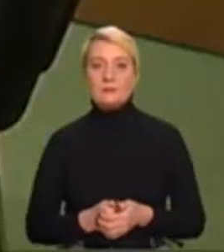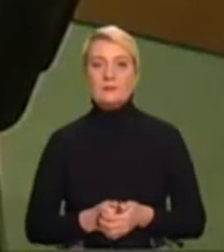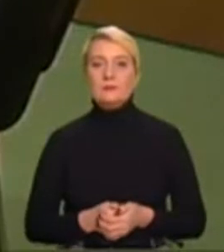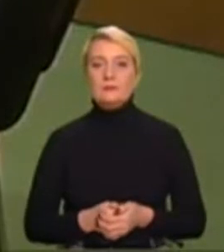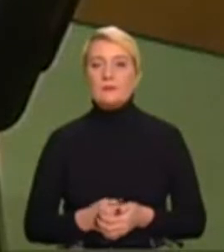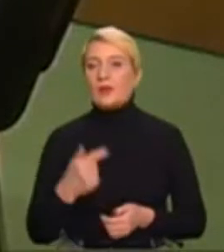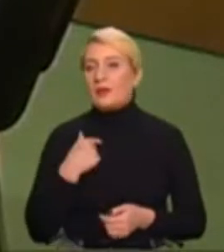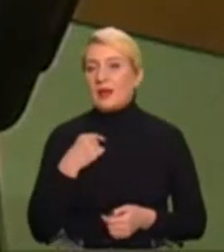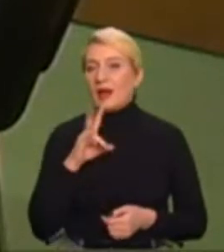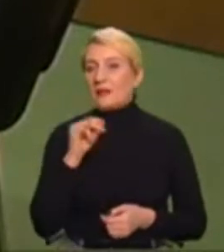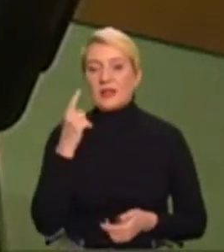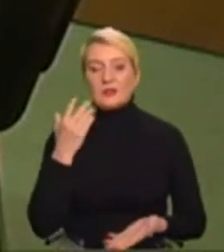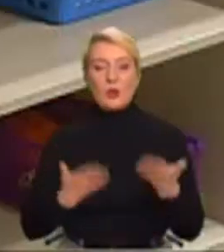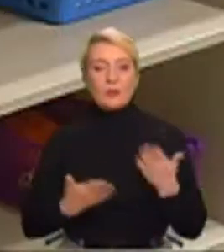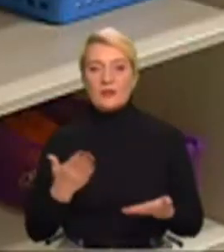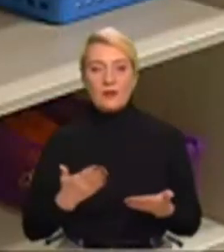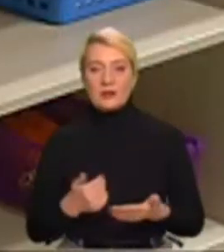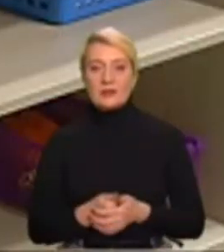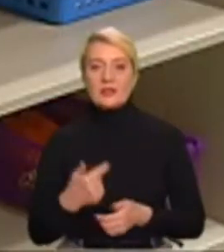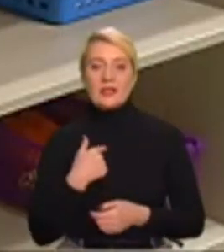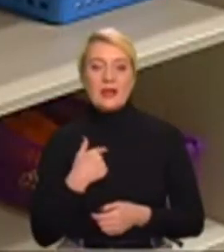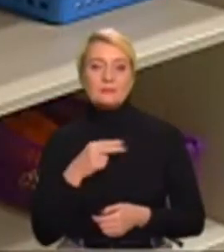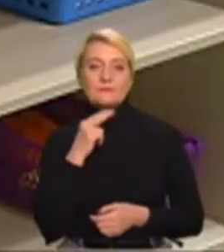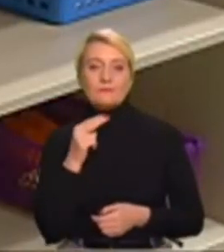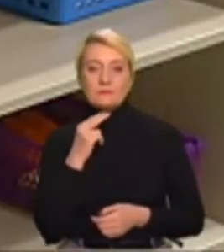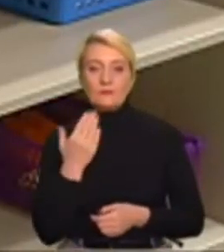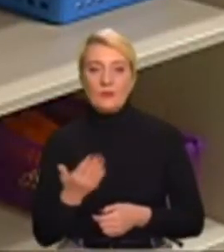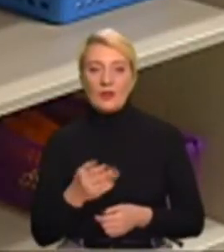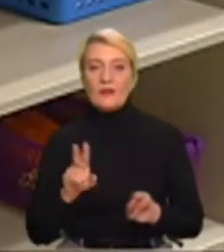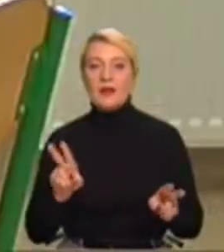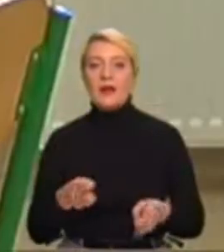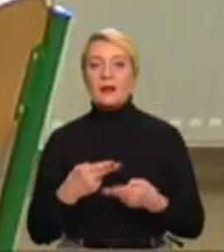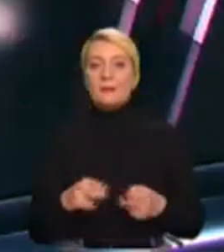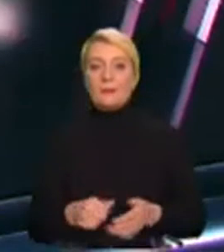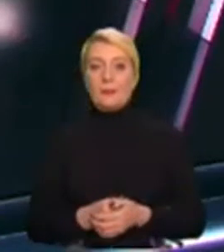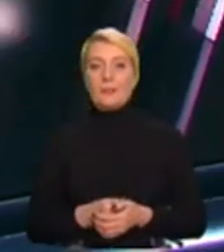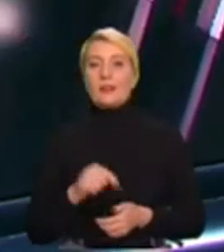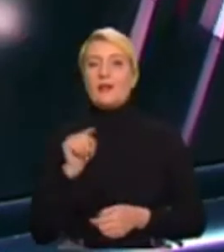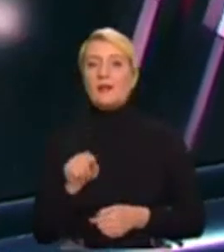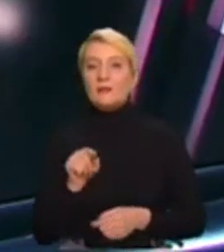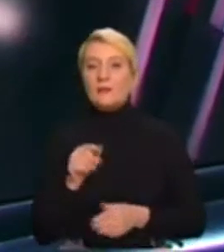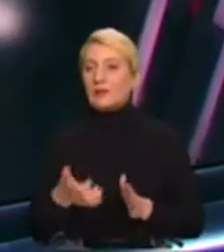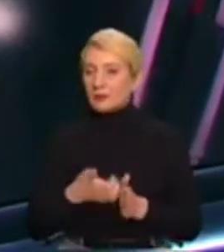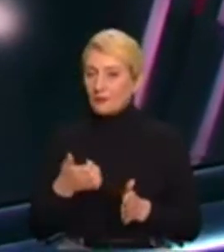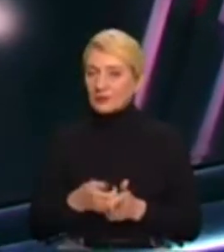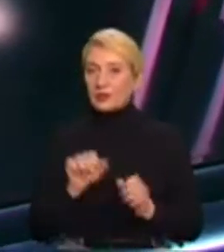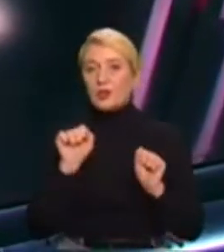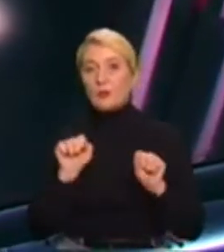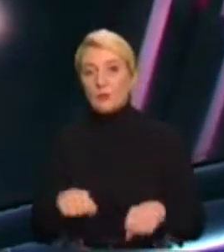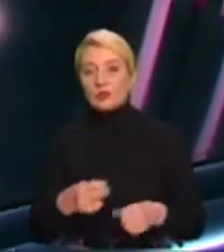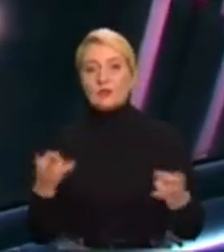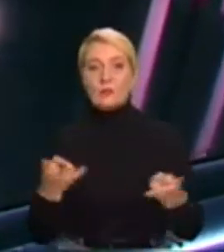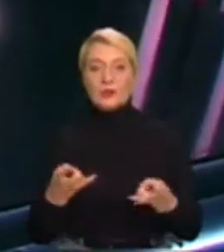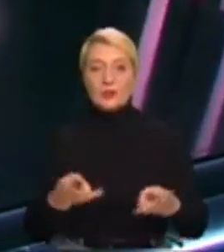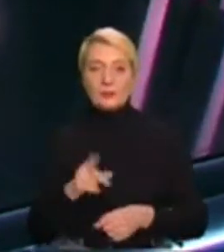Я не сумніваюся в якості. Я мала на увазі, чи немає дефіциту, вже... чи немає дефіциту, чи потрібні ще люди для